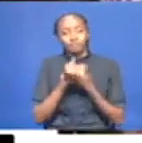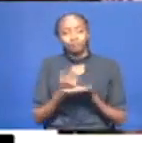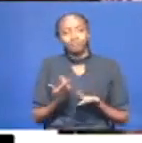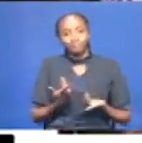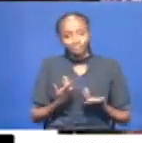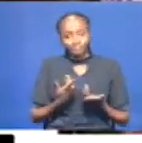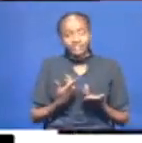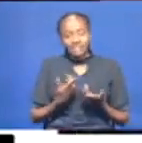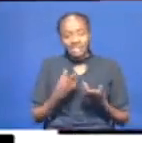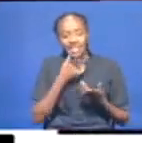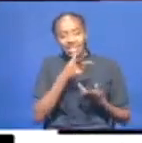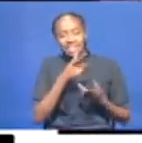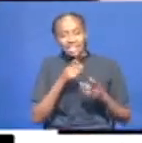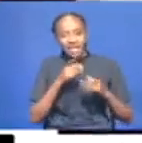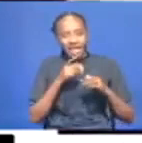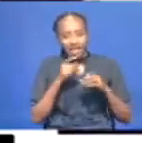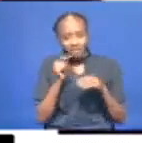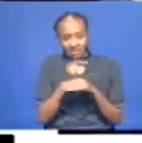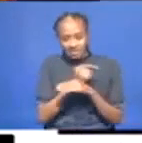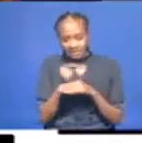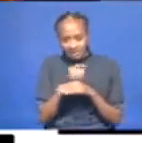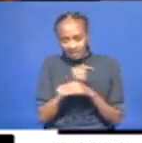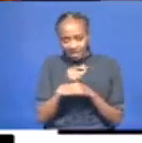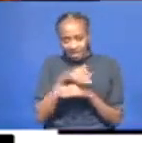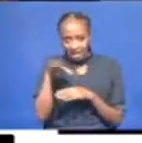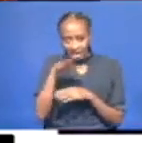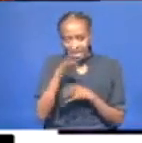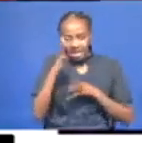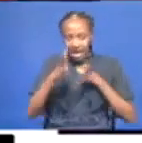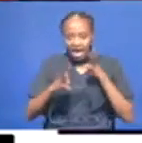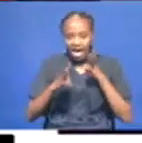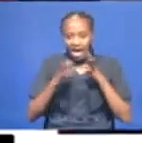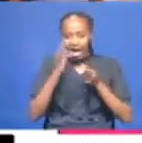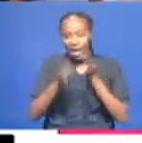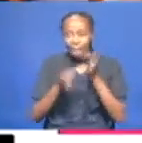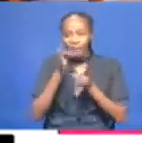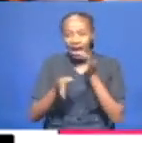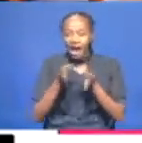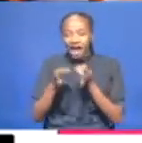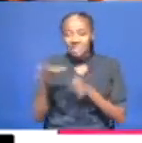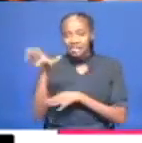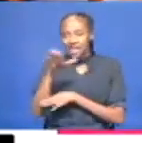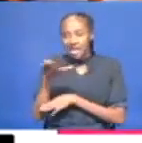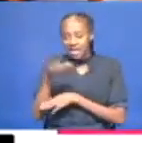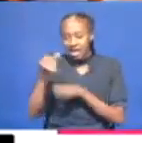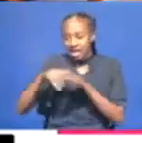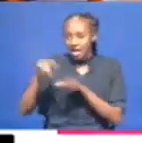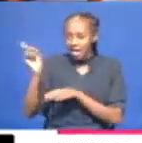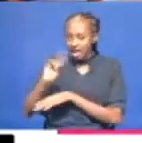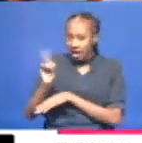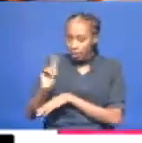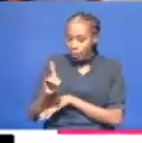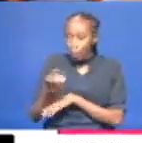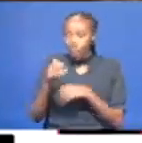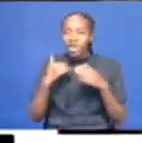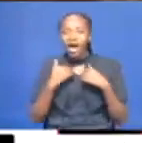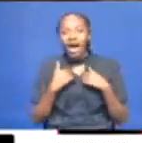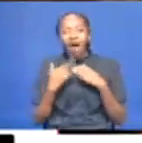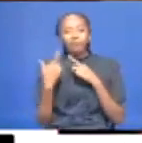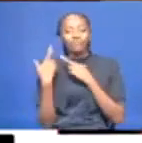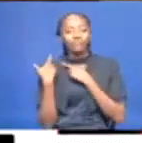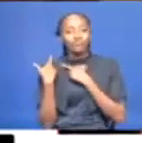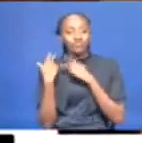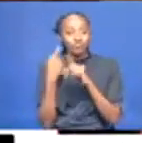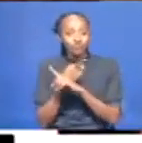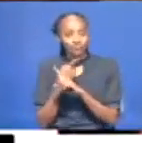ya kuhifadhi amani duniani mtaani Embakasi jijini Nairobi, Maada alipongeza jukumu ambalo Kenya ilitekeleza, akisema